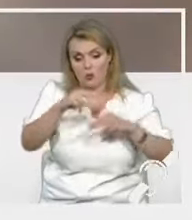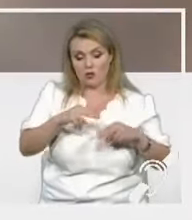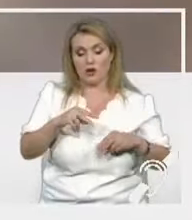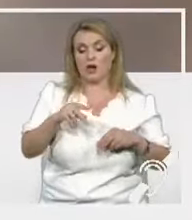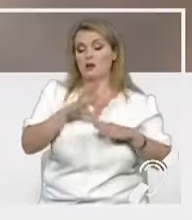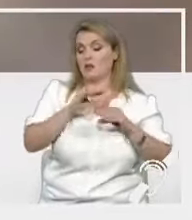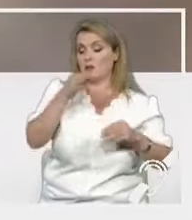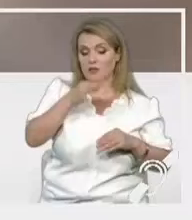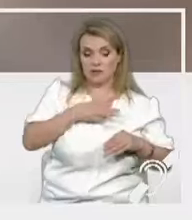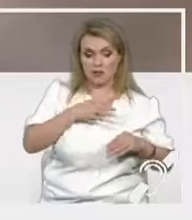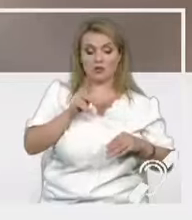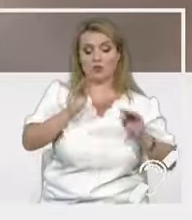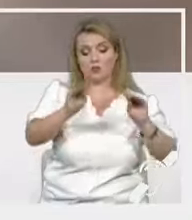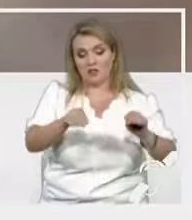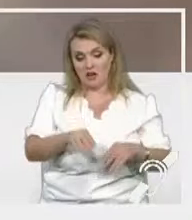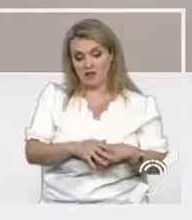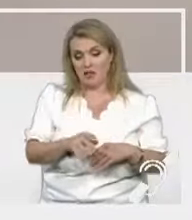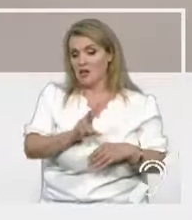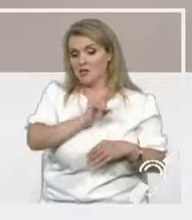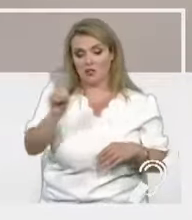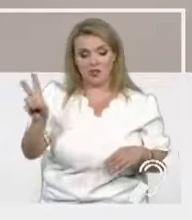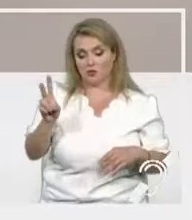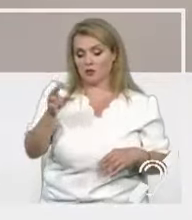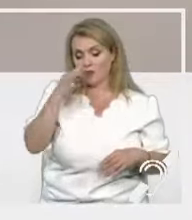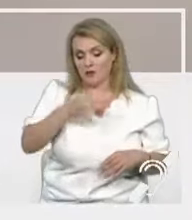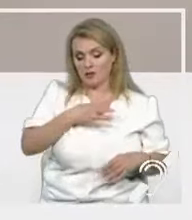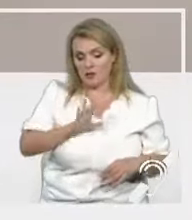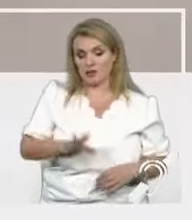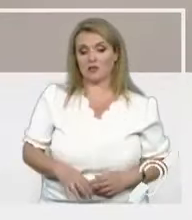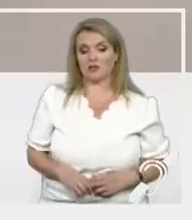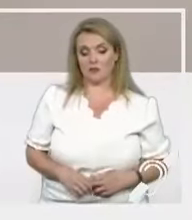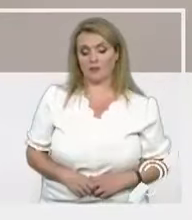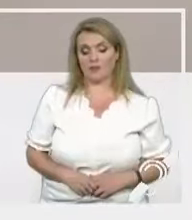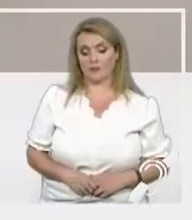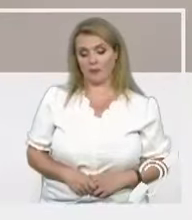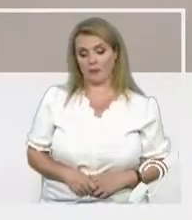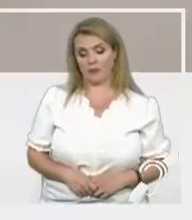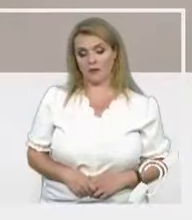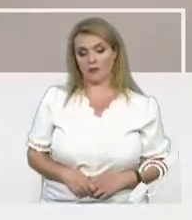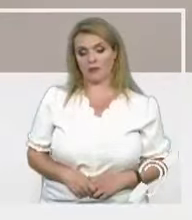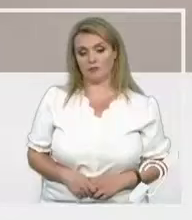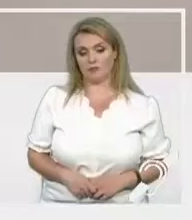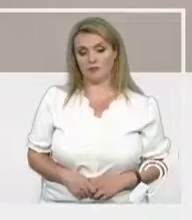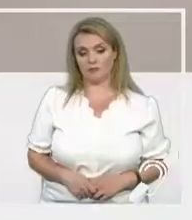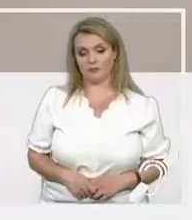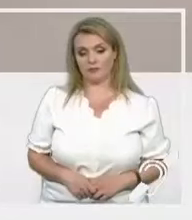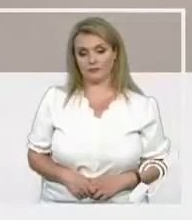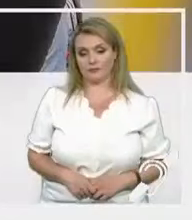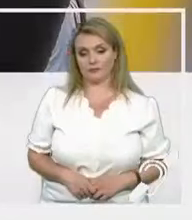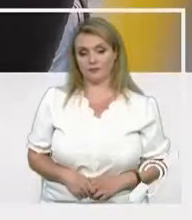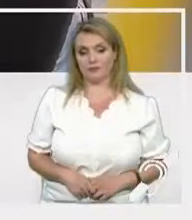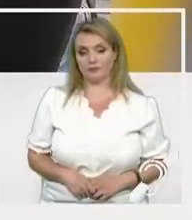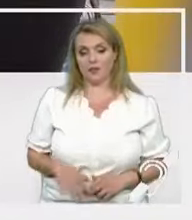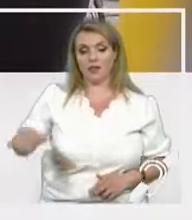din media cu referire la acest caz și a solicitat poliția, care urmează să întocmească un proces vis-a-vis de acțiunile